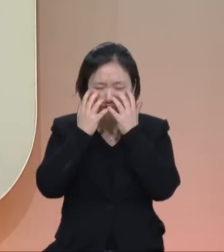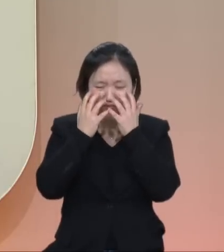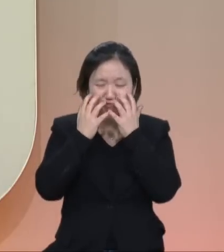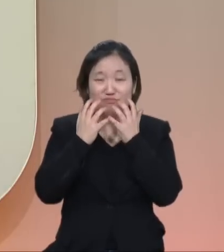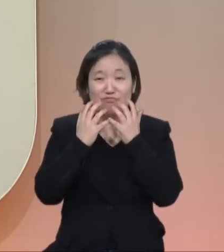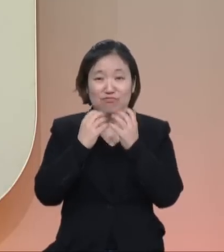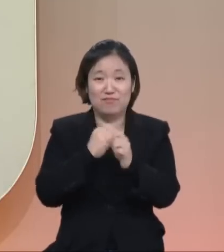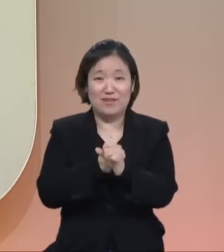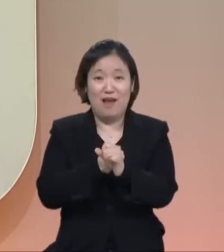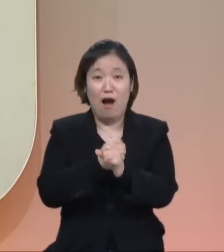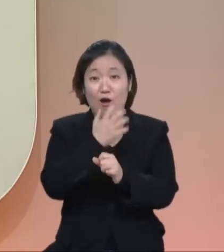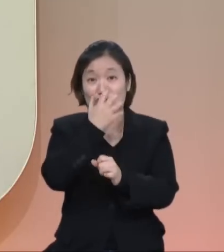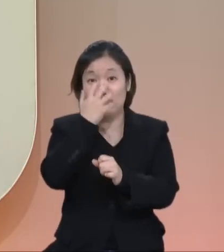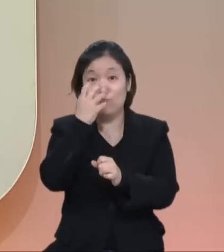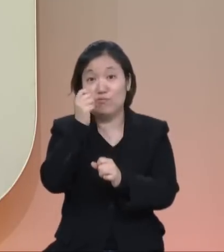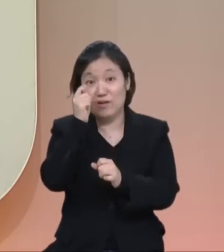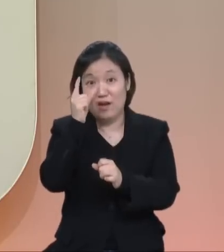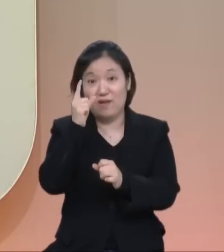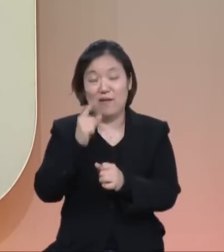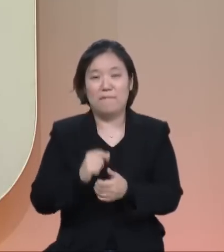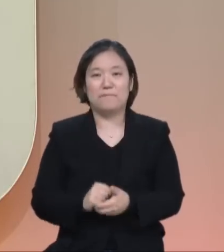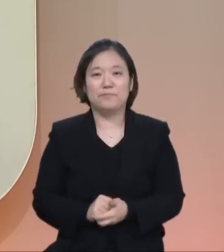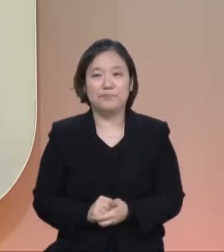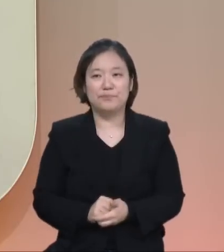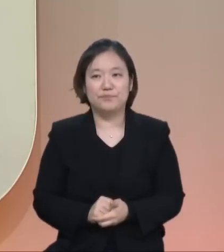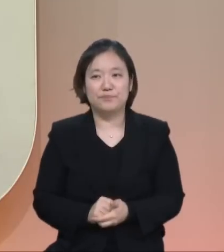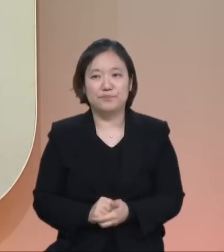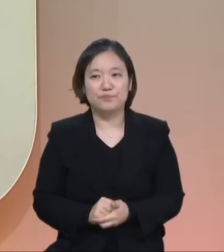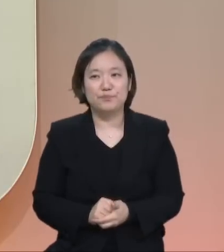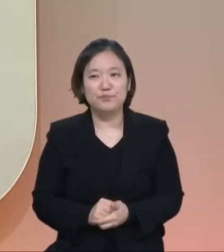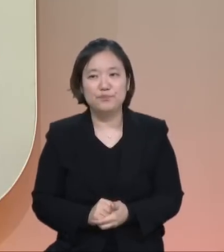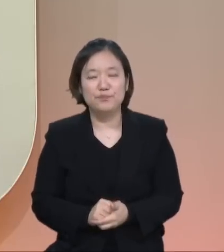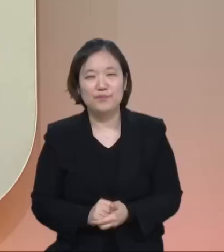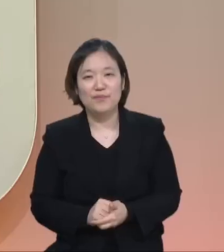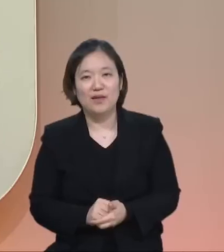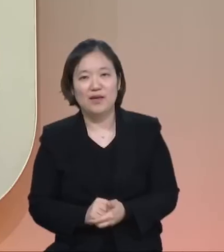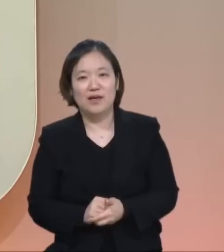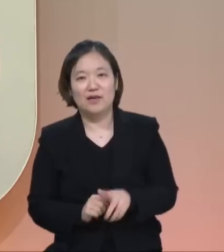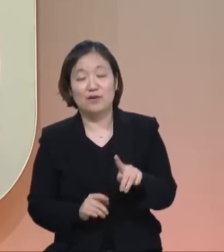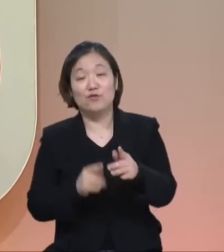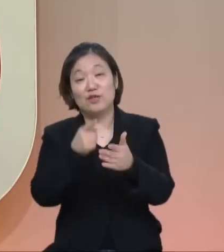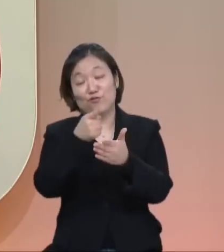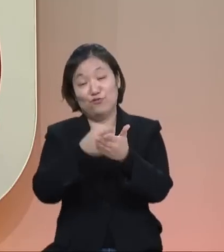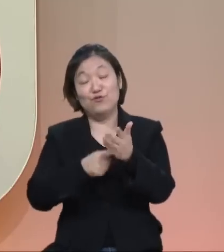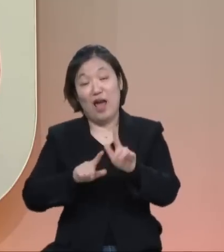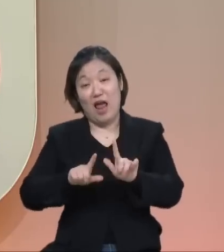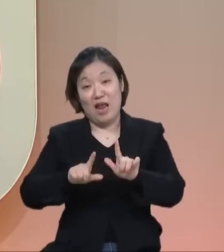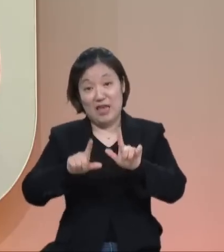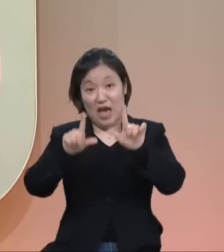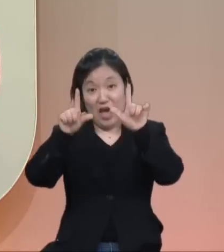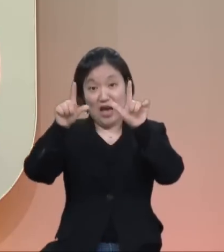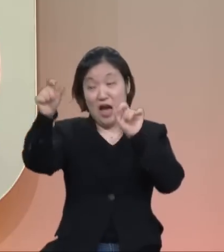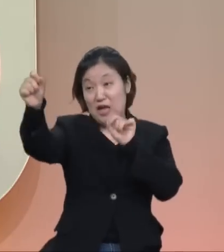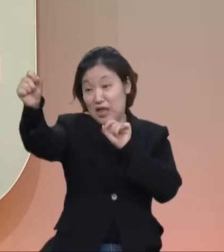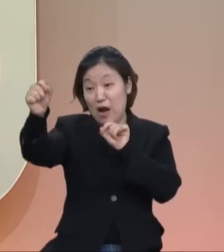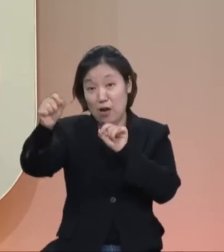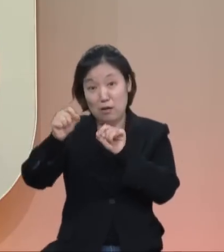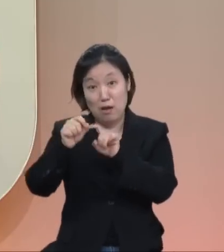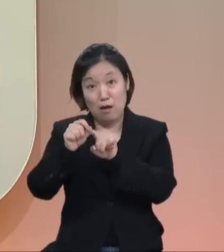흘리셨답니다 꿈에서 깨고 그리고 이제 수술 날짜가 다가오고